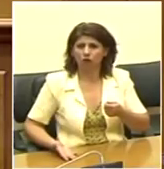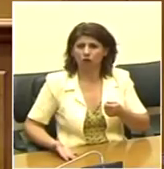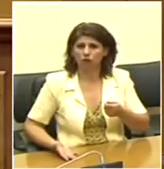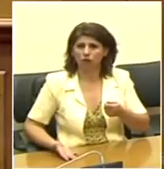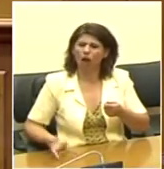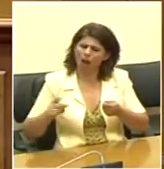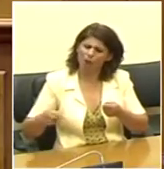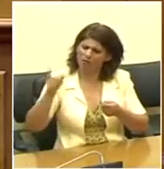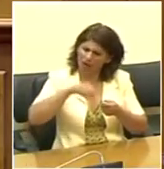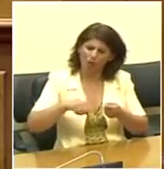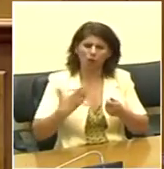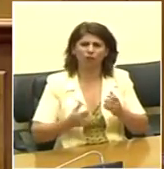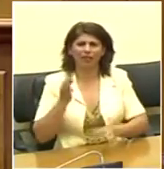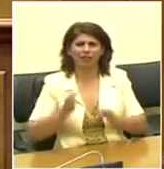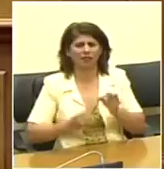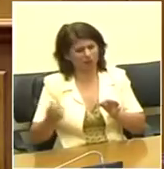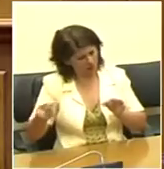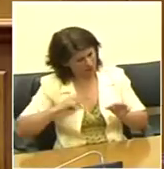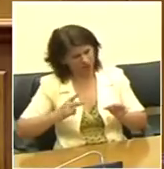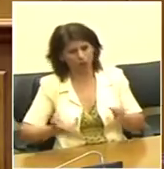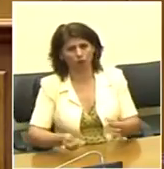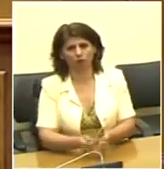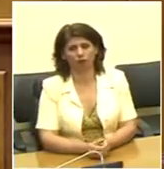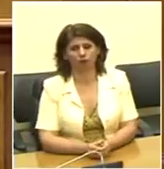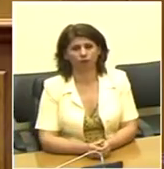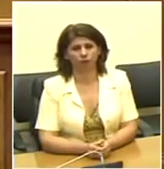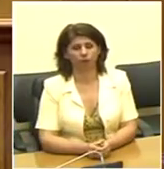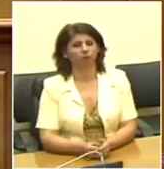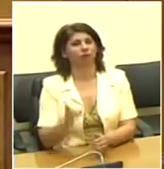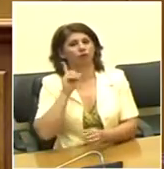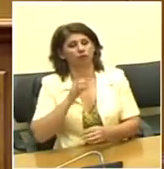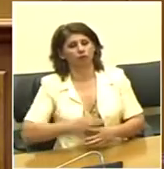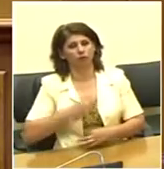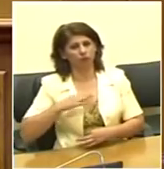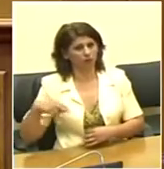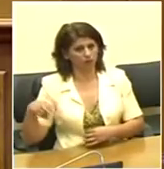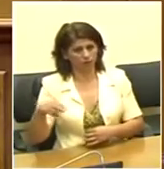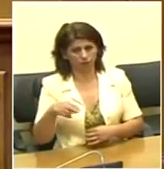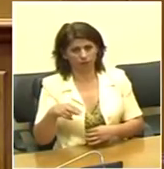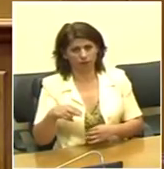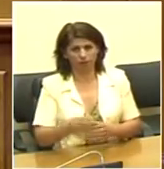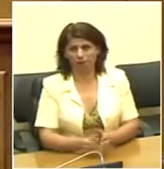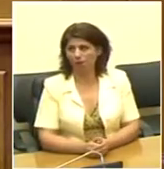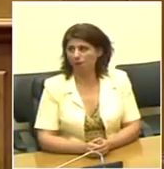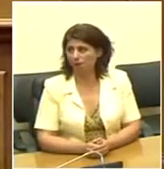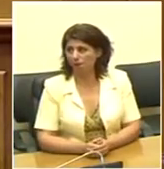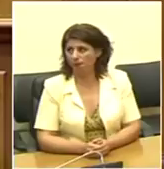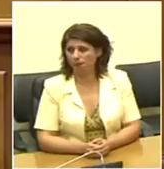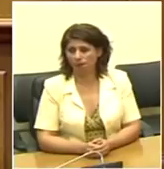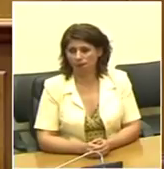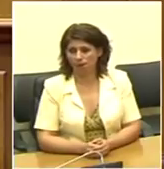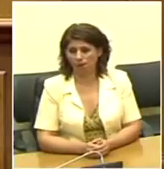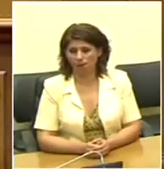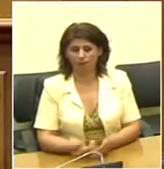ή μεθαύριο που θα γίνει η συζήτηση. Κυρίες και κύριοι συνάδελφοι, δεν υπάρχει